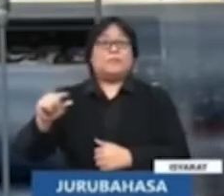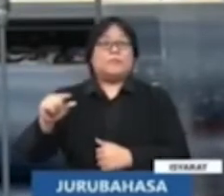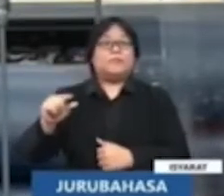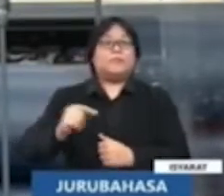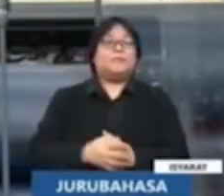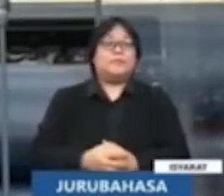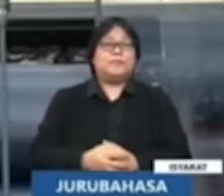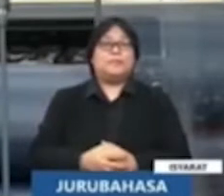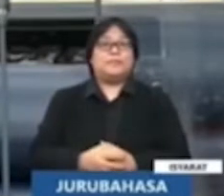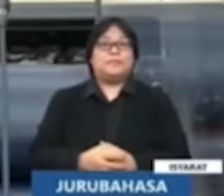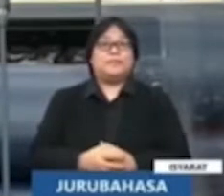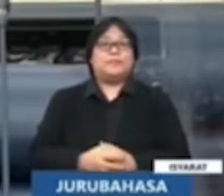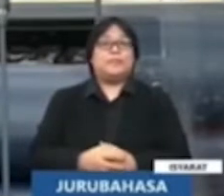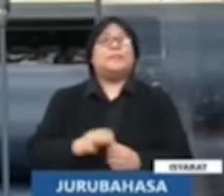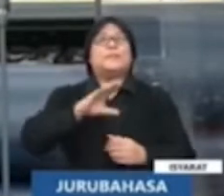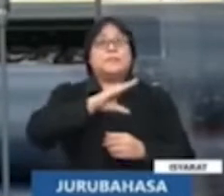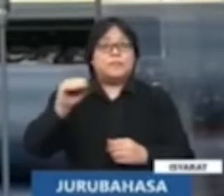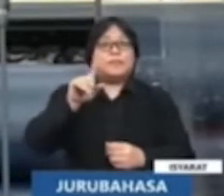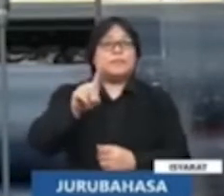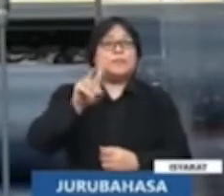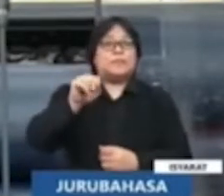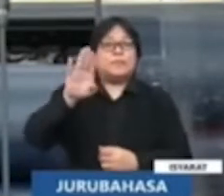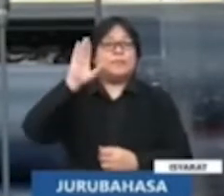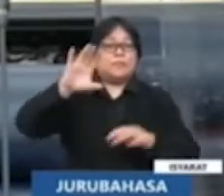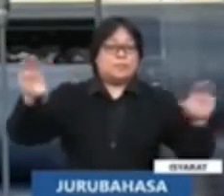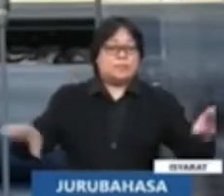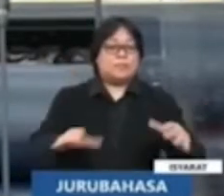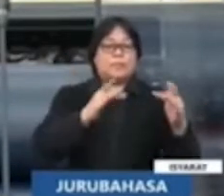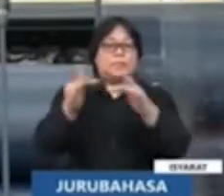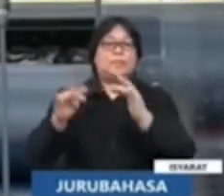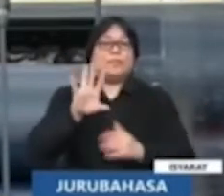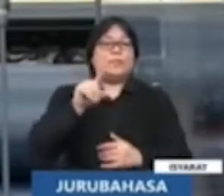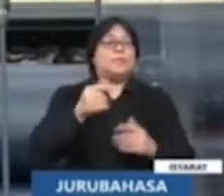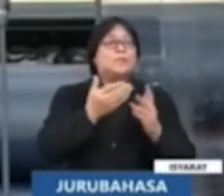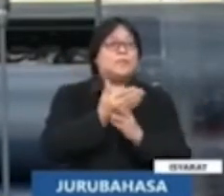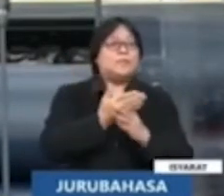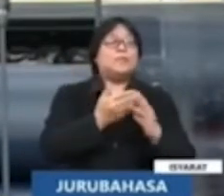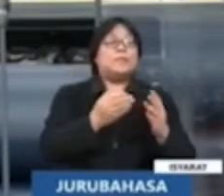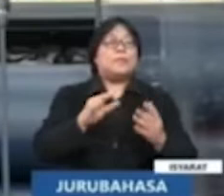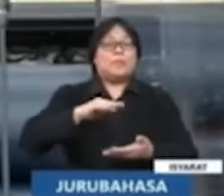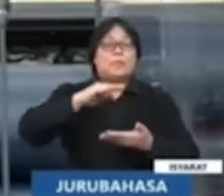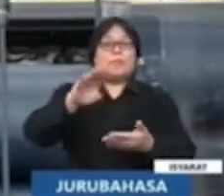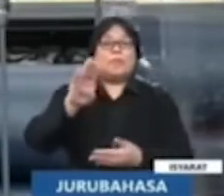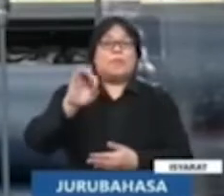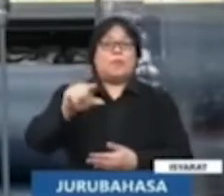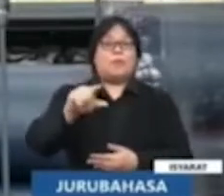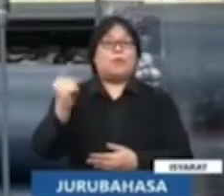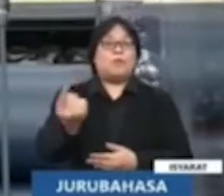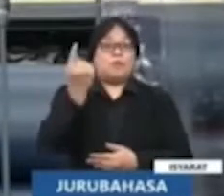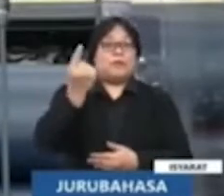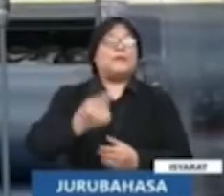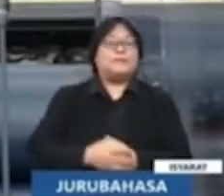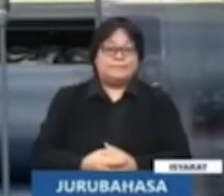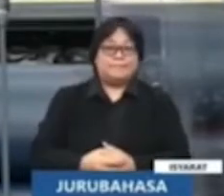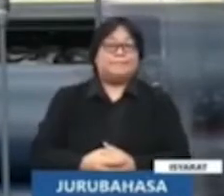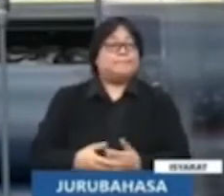oleh syarikat telekomunikasi. Tambahan lagi, DNB akan melaksanakan rangkaian 5G melalui model rangkaian borong tunggal atau single wholesale